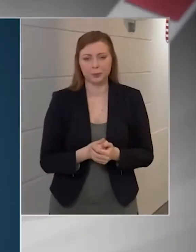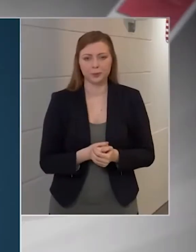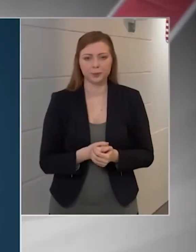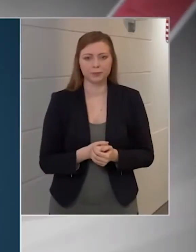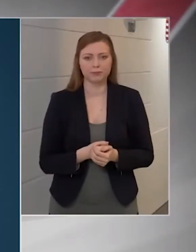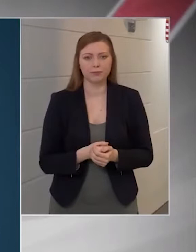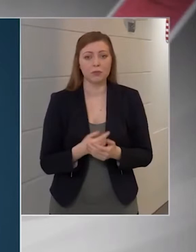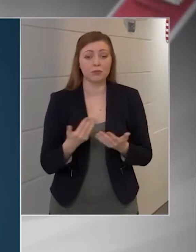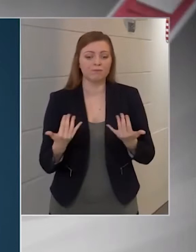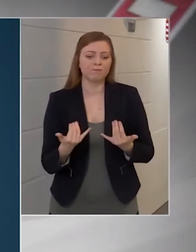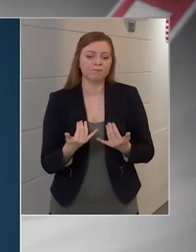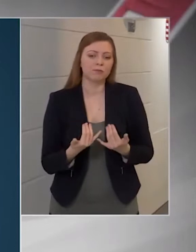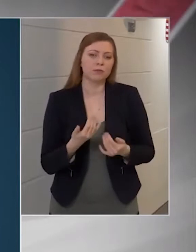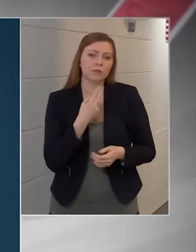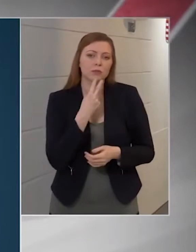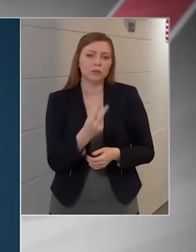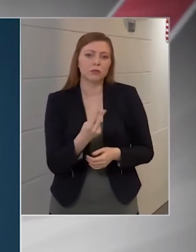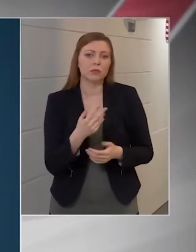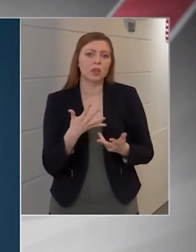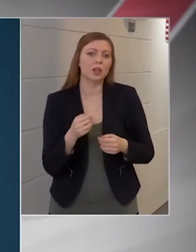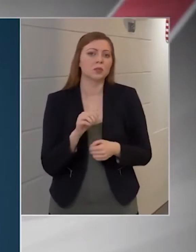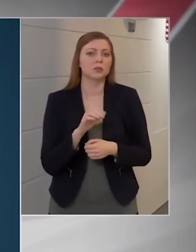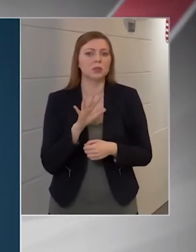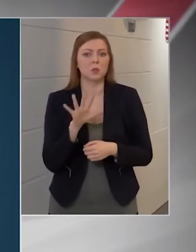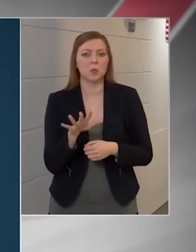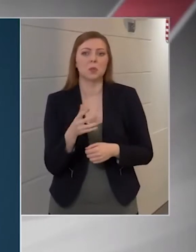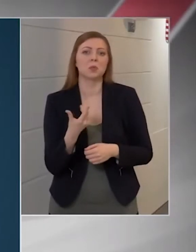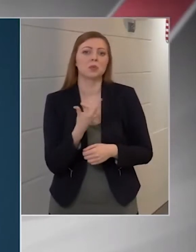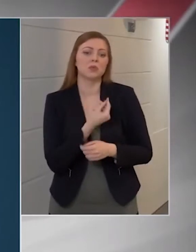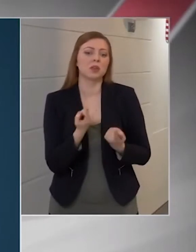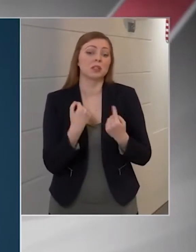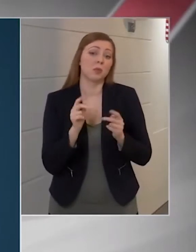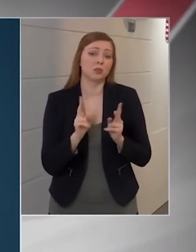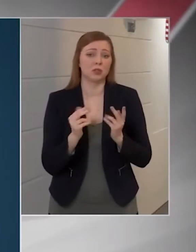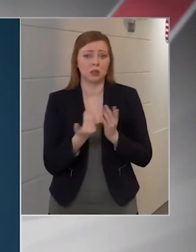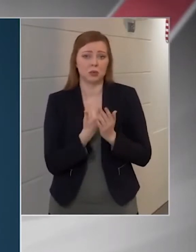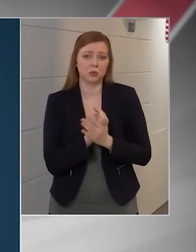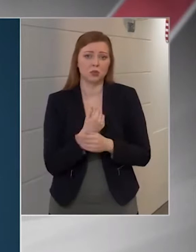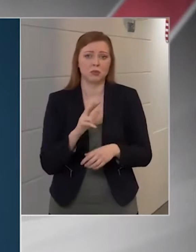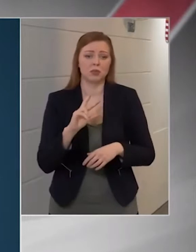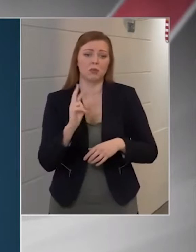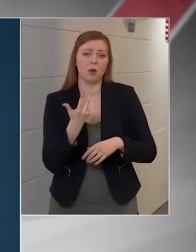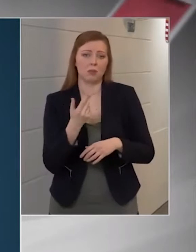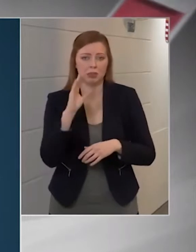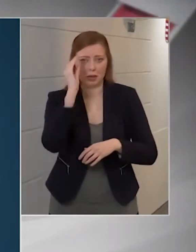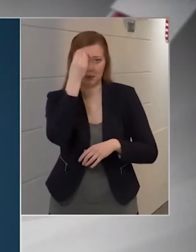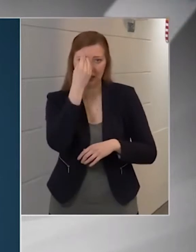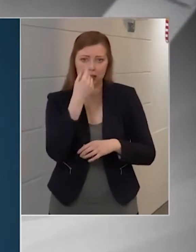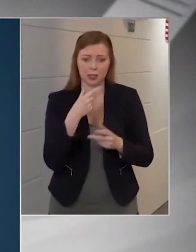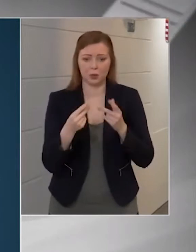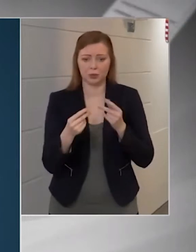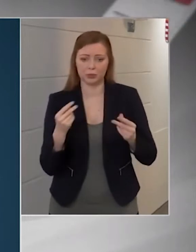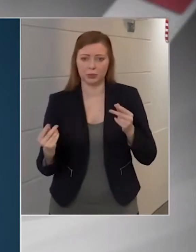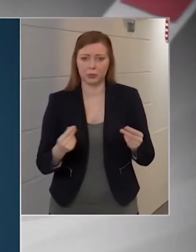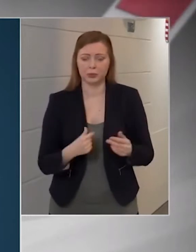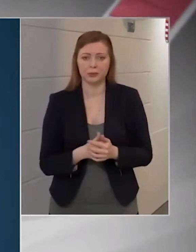Nagyon úgy néz ki, hogy akár mind az 5 vakcinából is szükség lehet egy harmadik emlékeztető